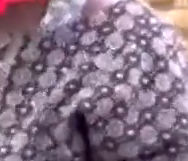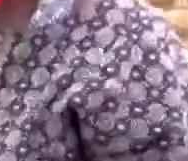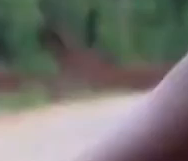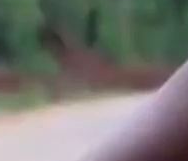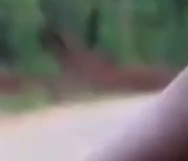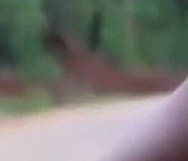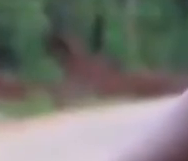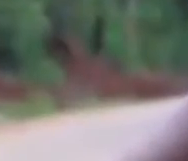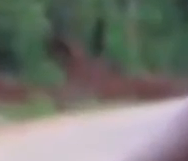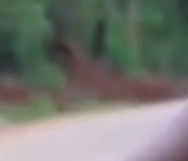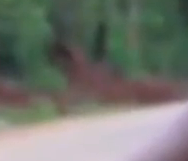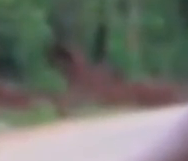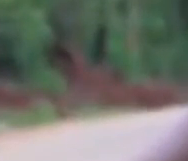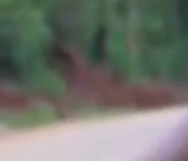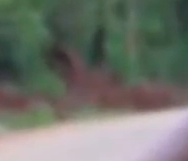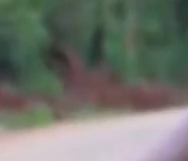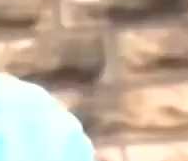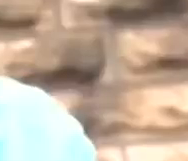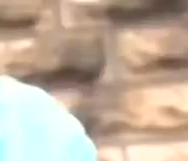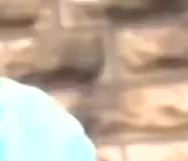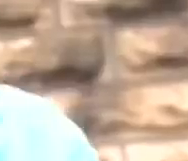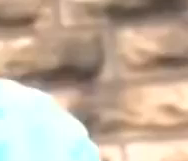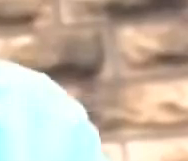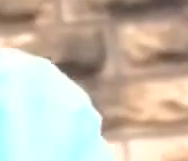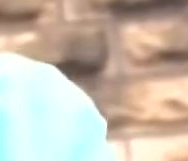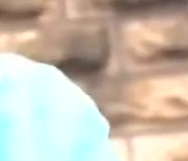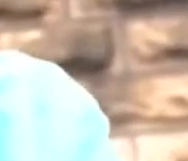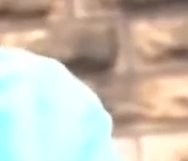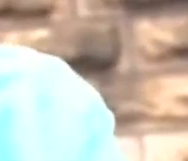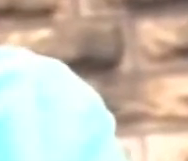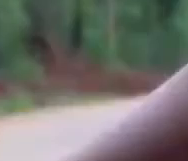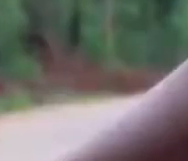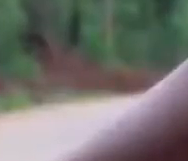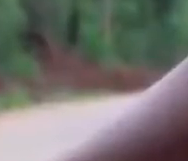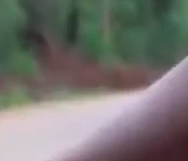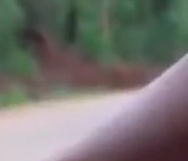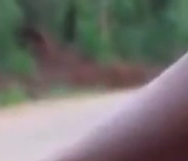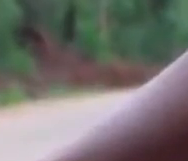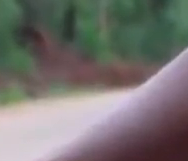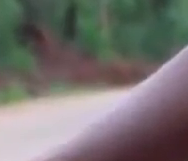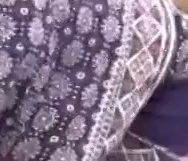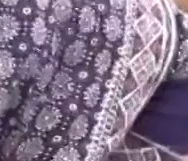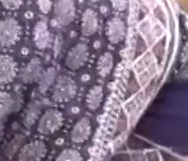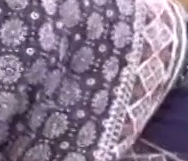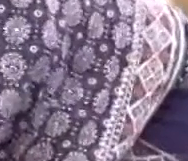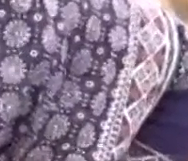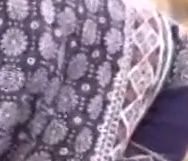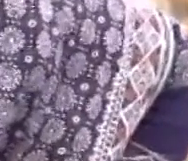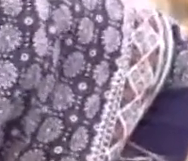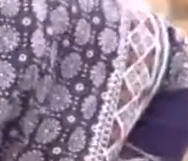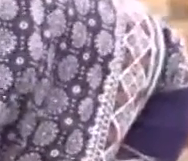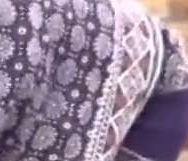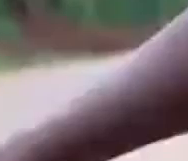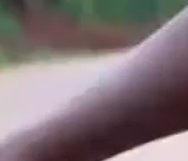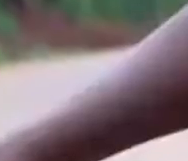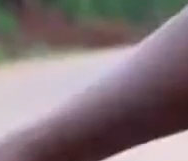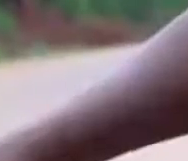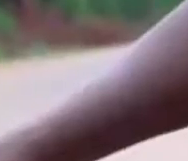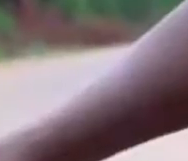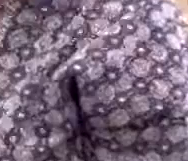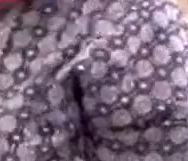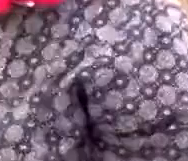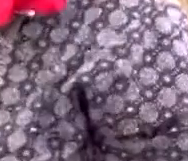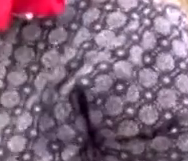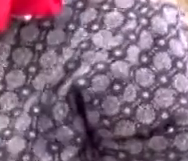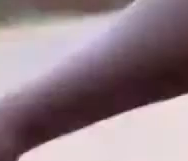Quickbit? Quickbit imekuja kusaidia wananchi kama sisi. Yeah. Nilinunua 399 shillings juu nilikuwa the lowest